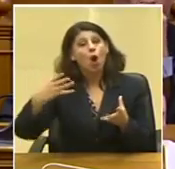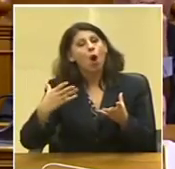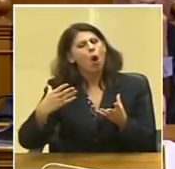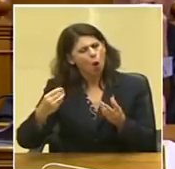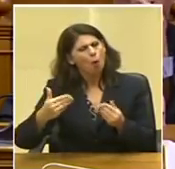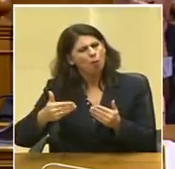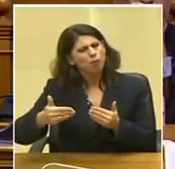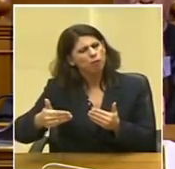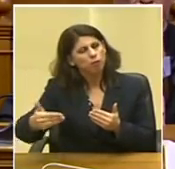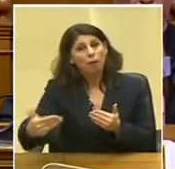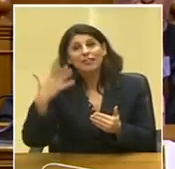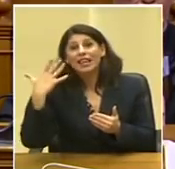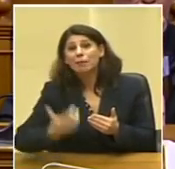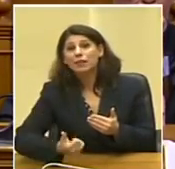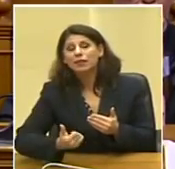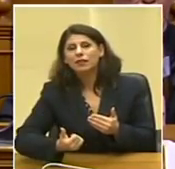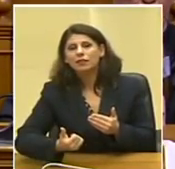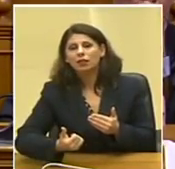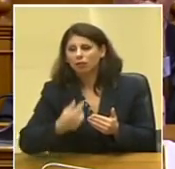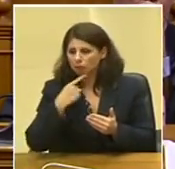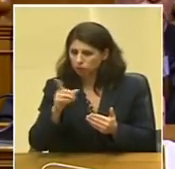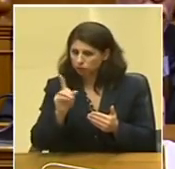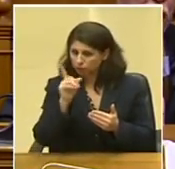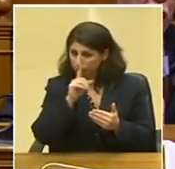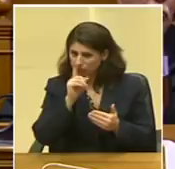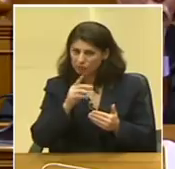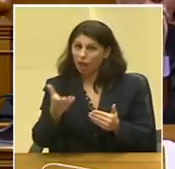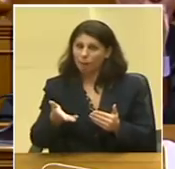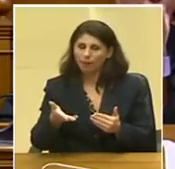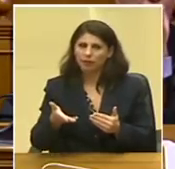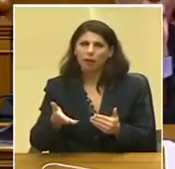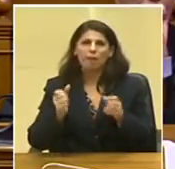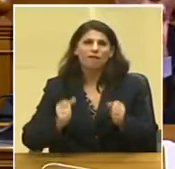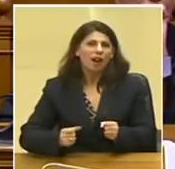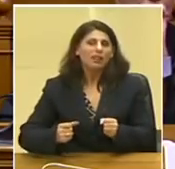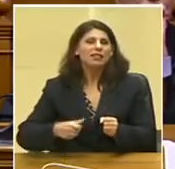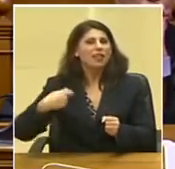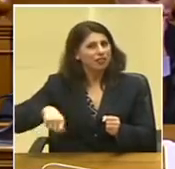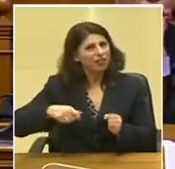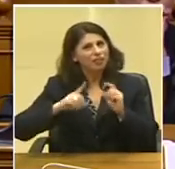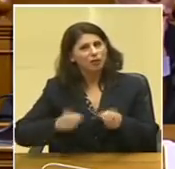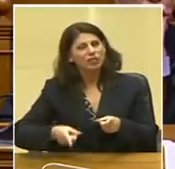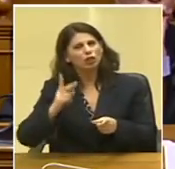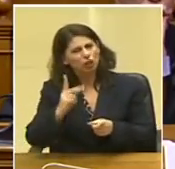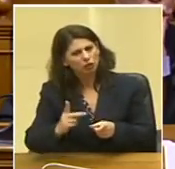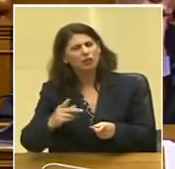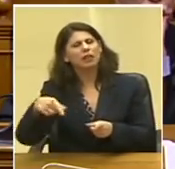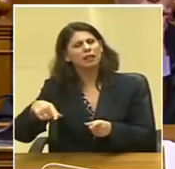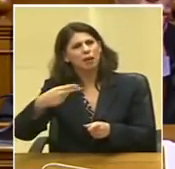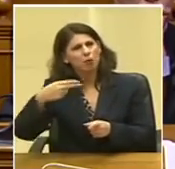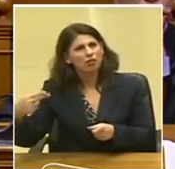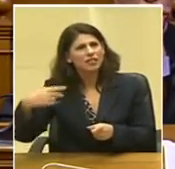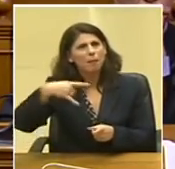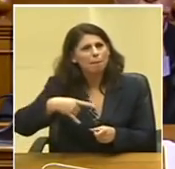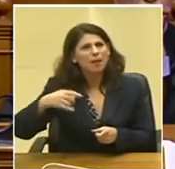αργότερα υπήρξαν διαψεύσεις με βάση δικαστικές αποφάσεις. Και για τον Κατρούκαλο και για την υπόθεση Παπά Σπίρτζη και για πολλές